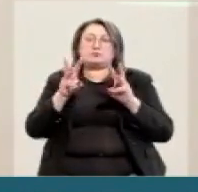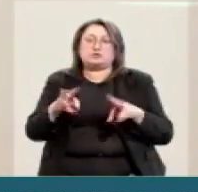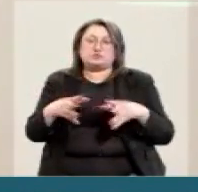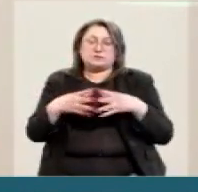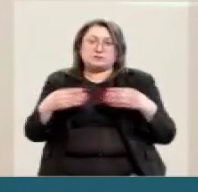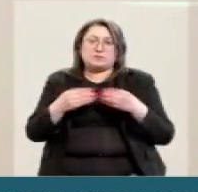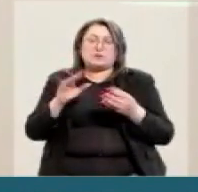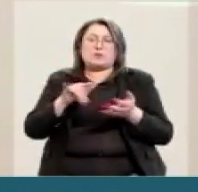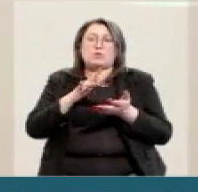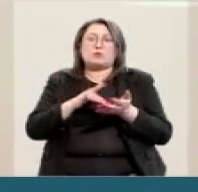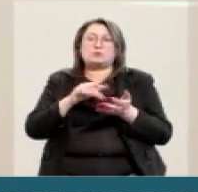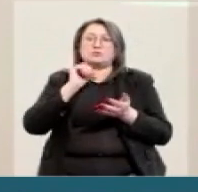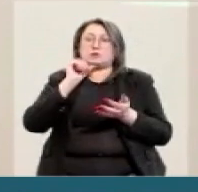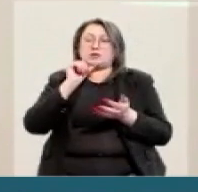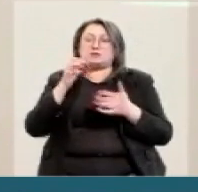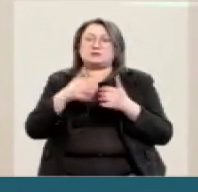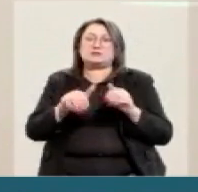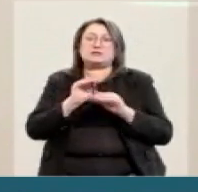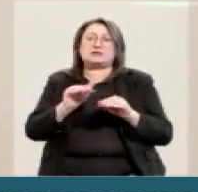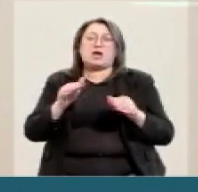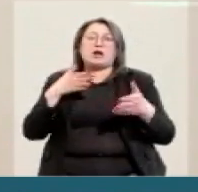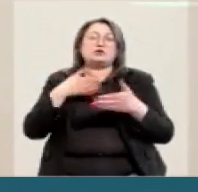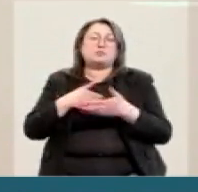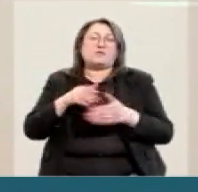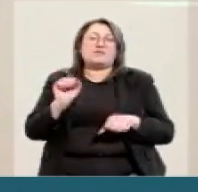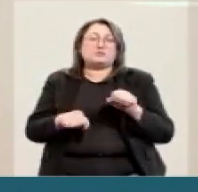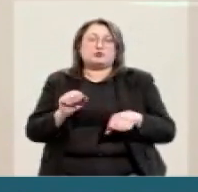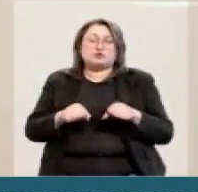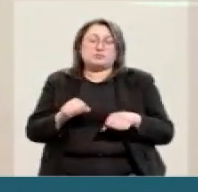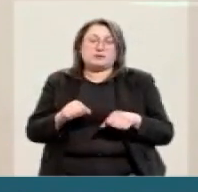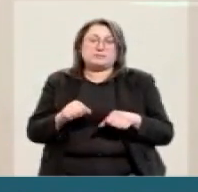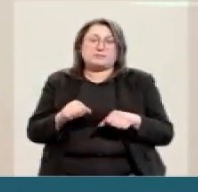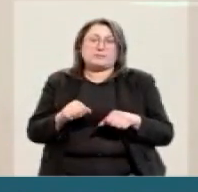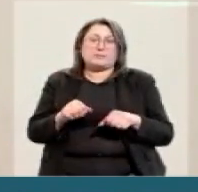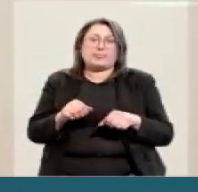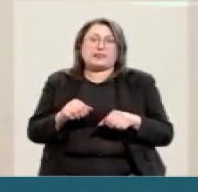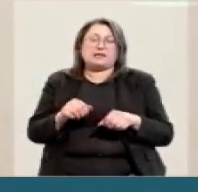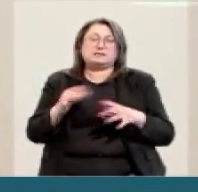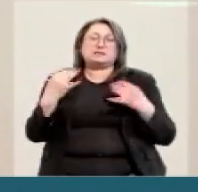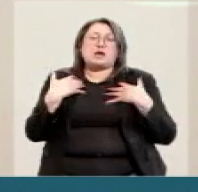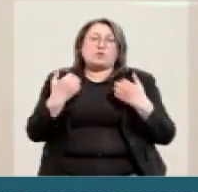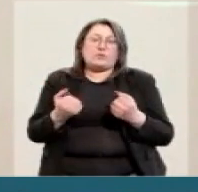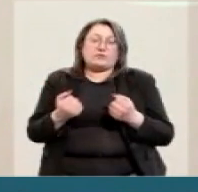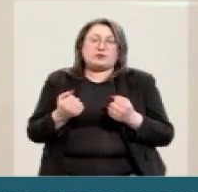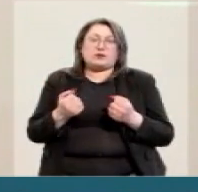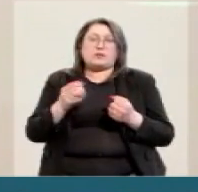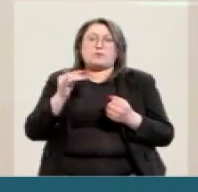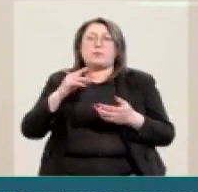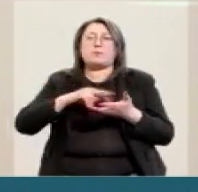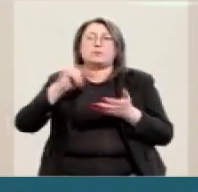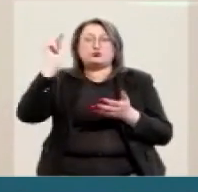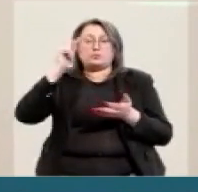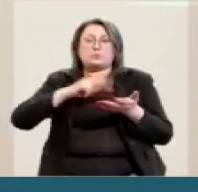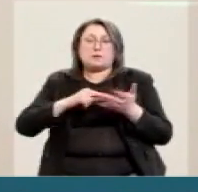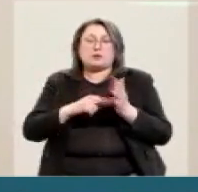балалар қатарынан Қостанай қаласы әкімдігінің жұмыспен қамту және әлеуметтік бағдарламалар бөлімі мүгедектігі бар балалар үйде оқытуға жұмсаған шығындарын